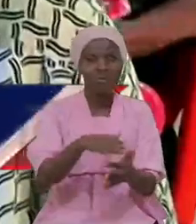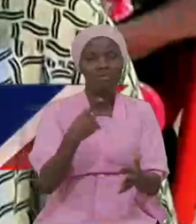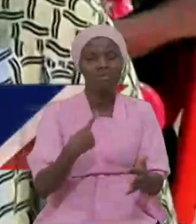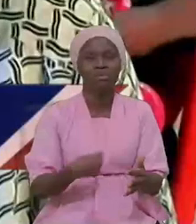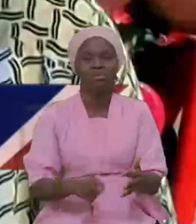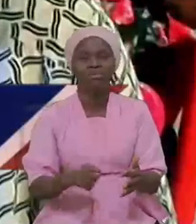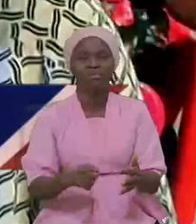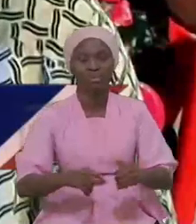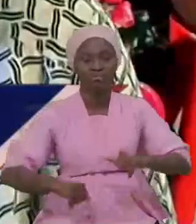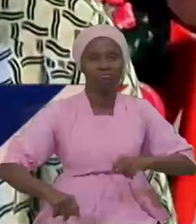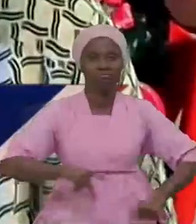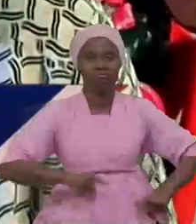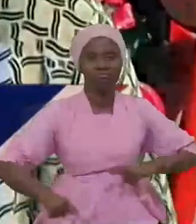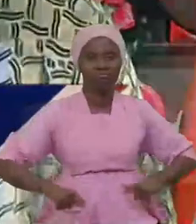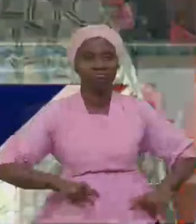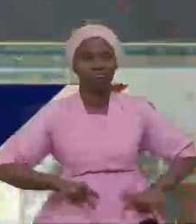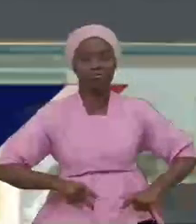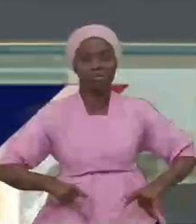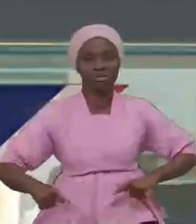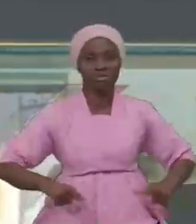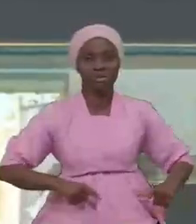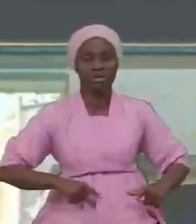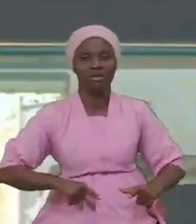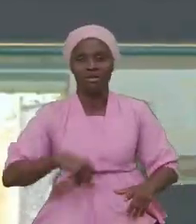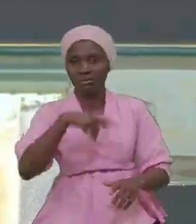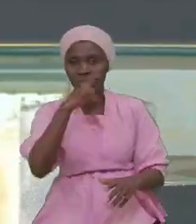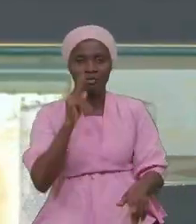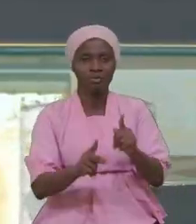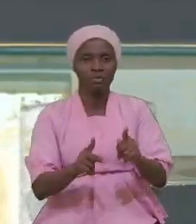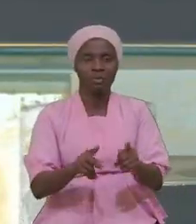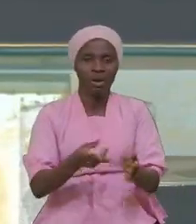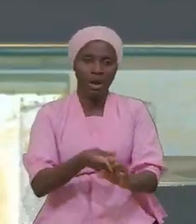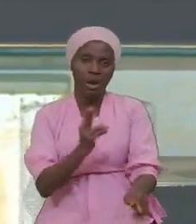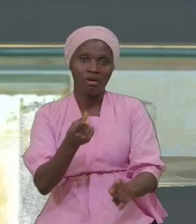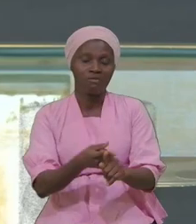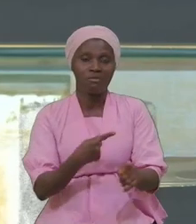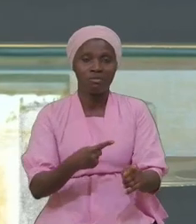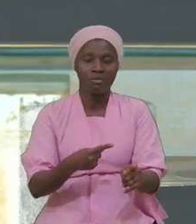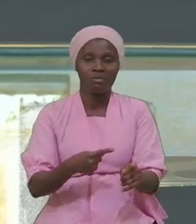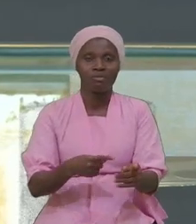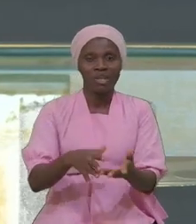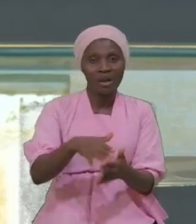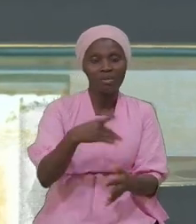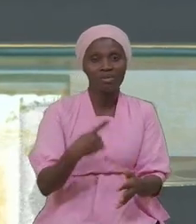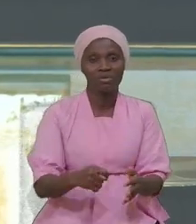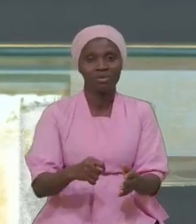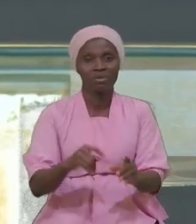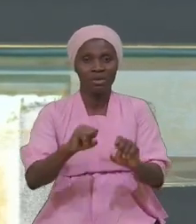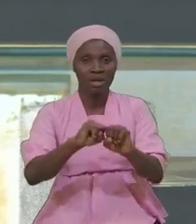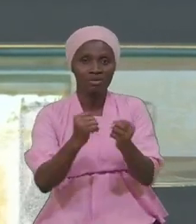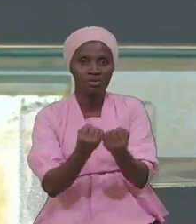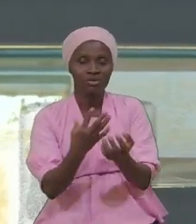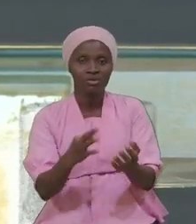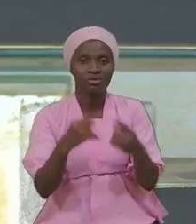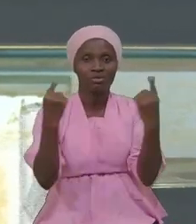gangsters. Sortez du milieu de l'association des pécheurs. Des